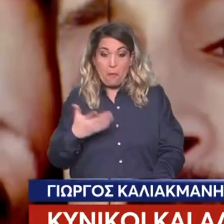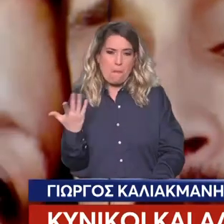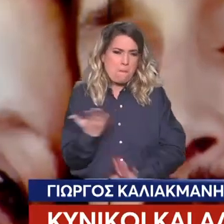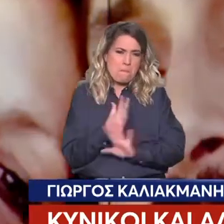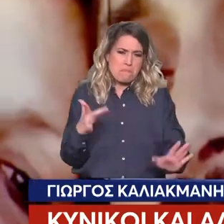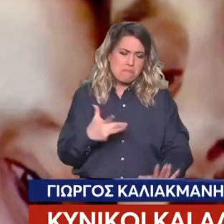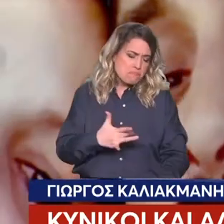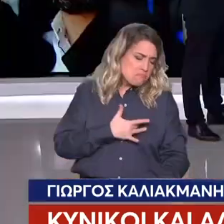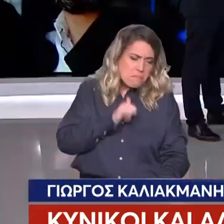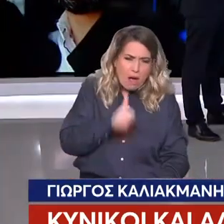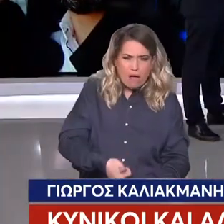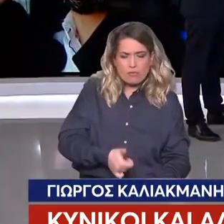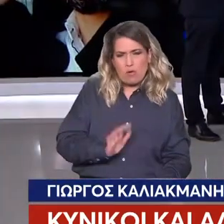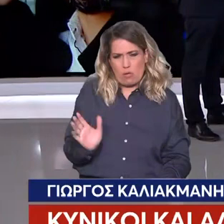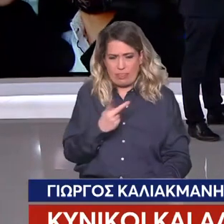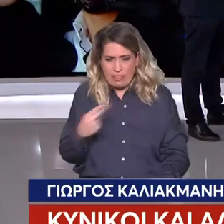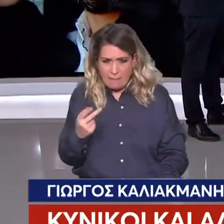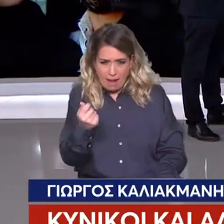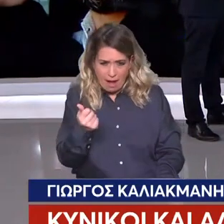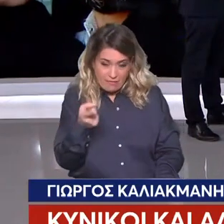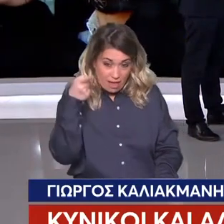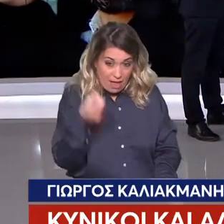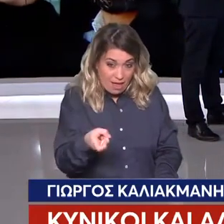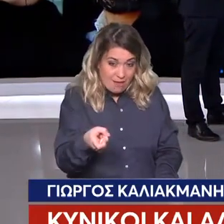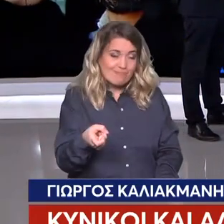μόνο για τα χρήματα. Το ζήτημα είναι, κύριε Βαγγελάτο, ότι αυτός ο άνθρωπος